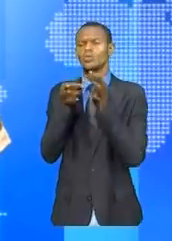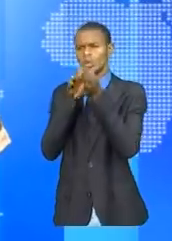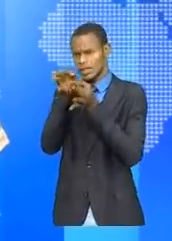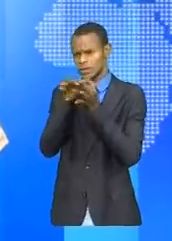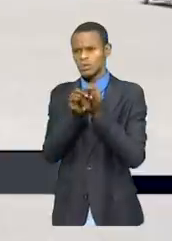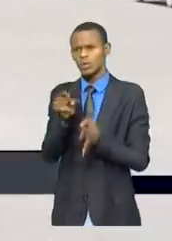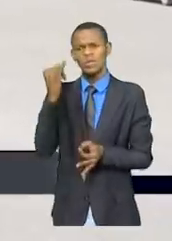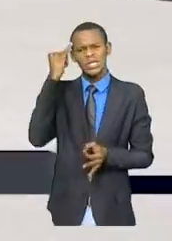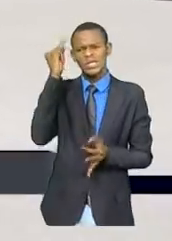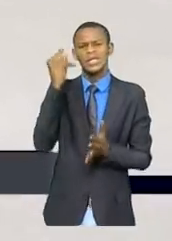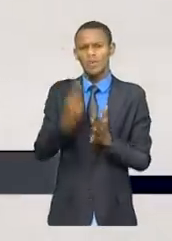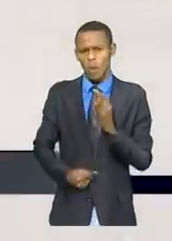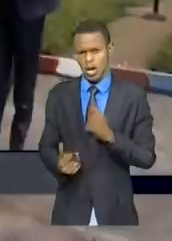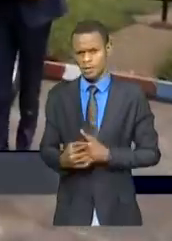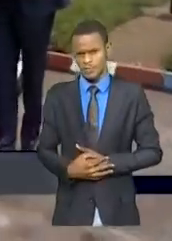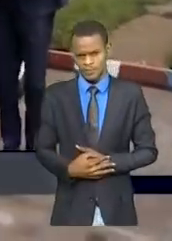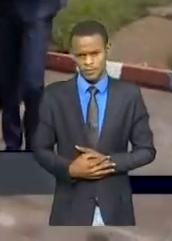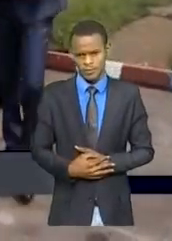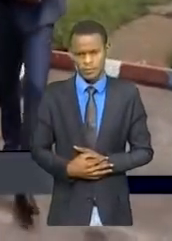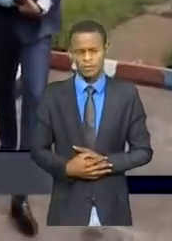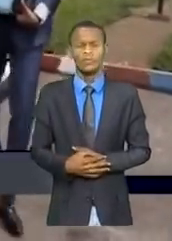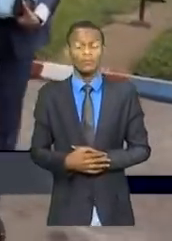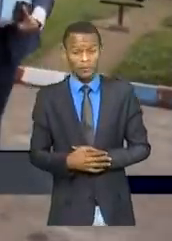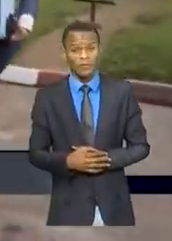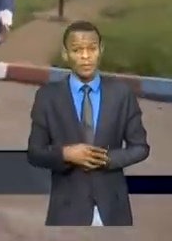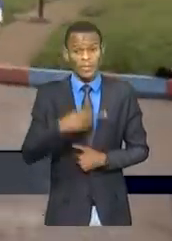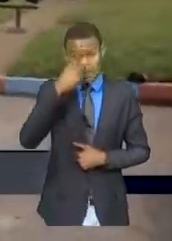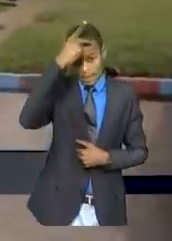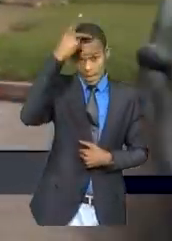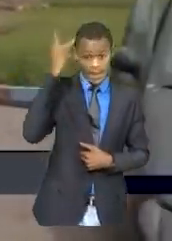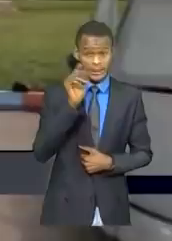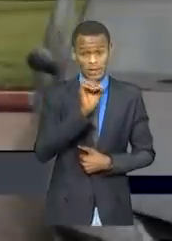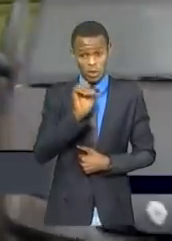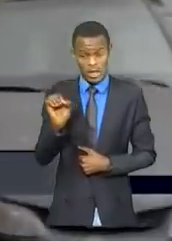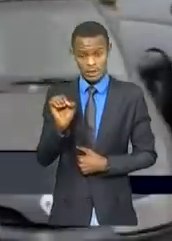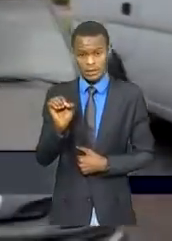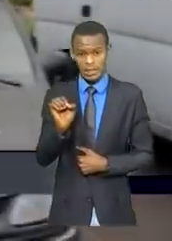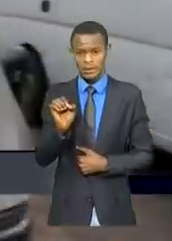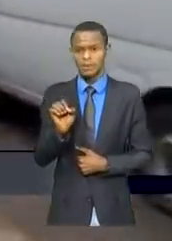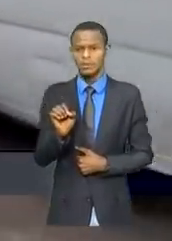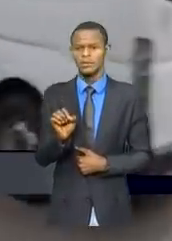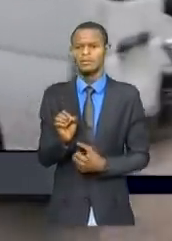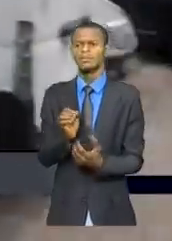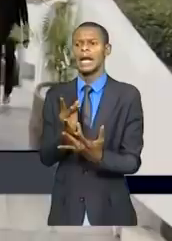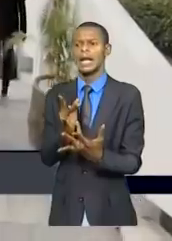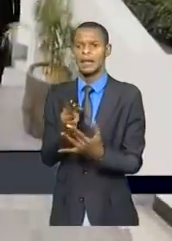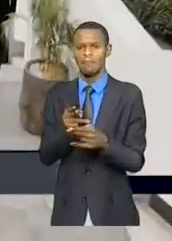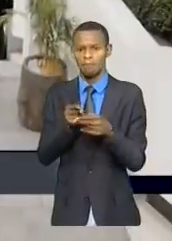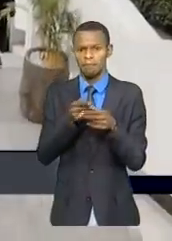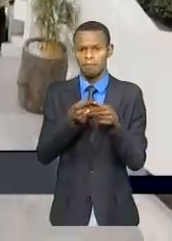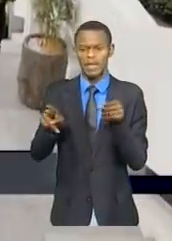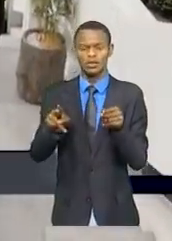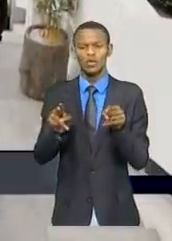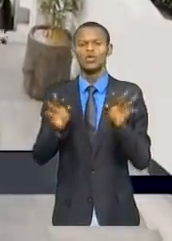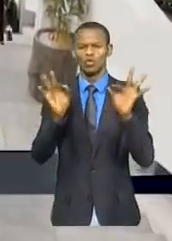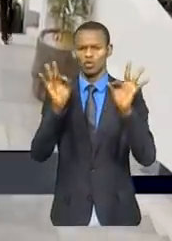Voka. La province du Kasaï oriental attend avoir un nouveau chef de l'exécutif provincial, du moins pour les